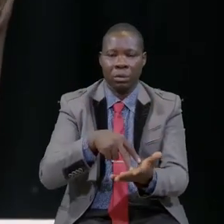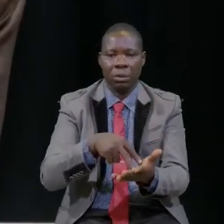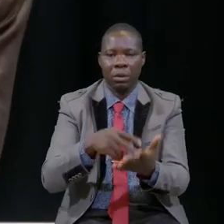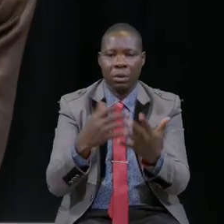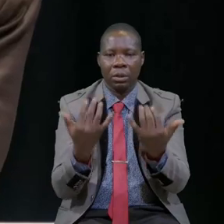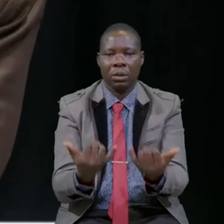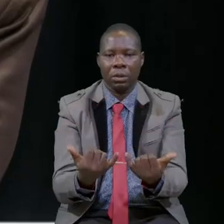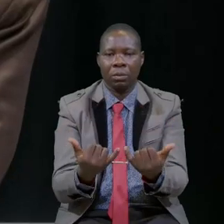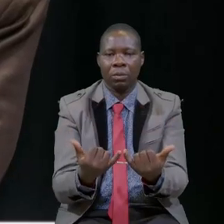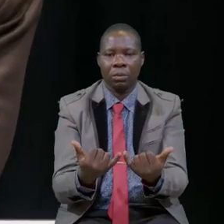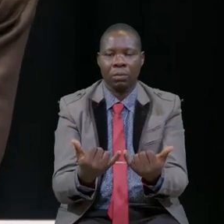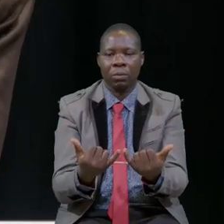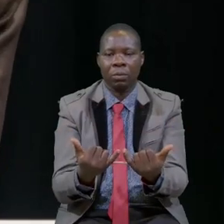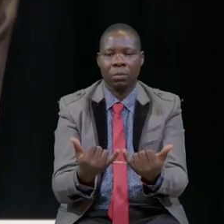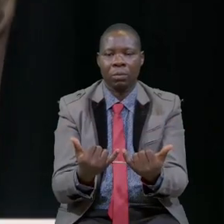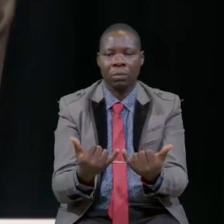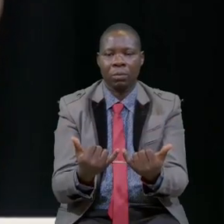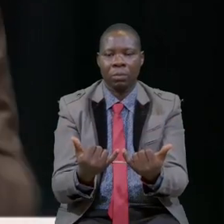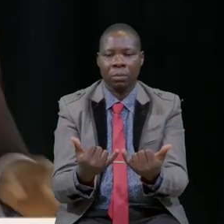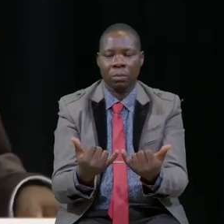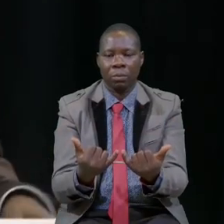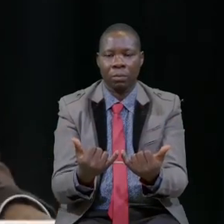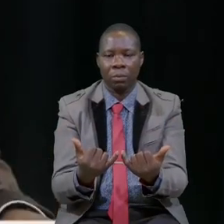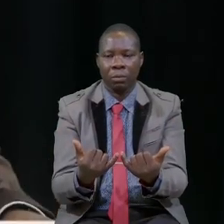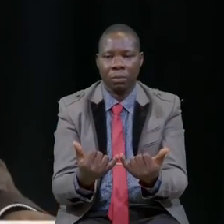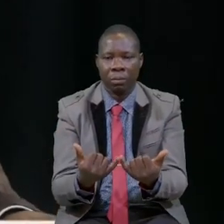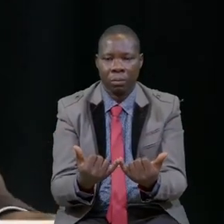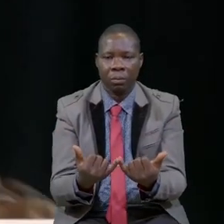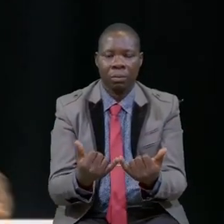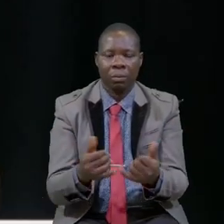Nous allons tenir debout maintenant.